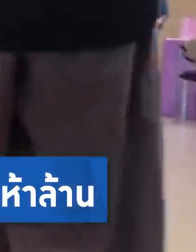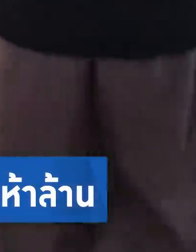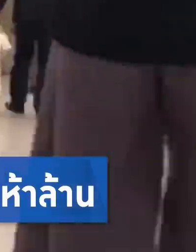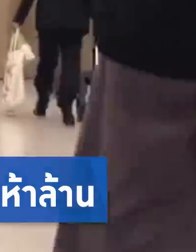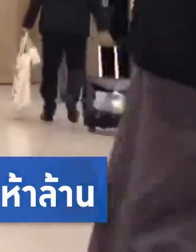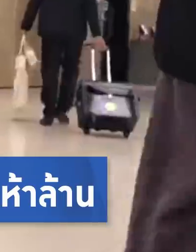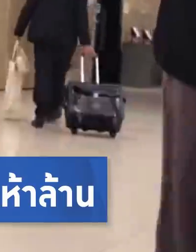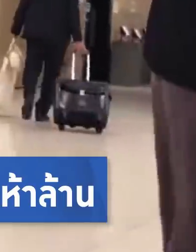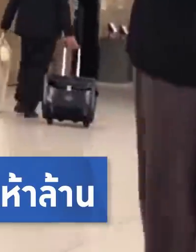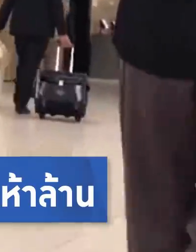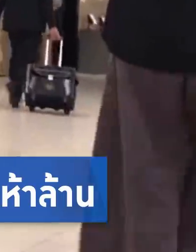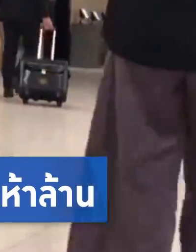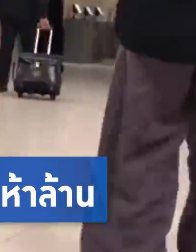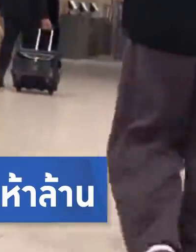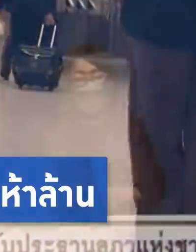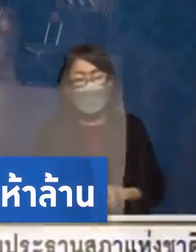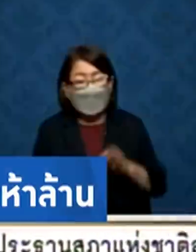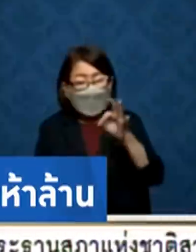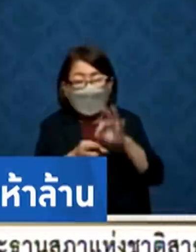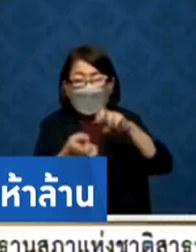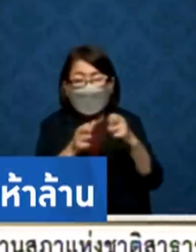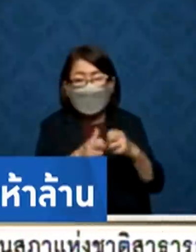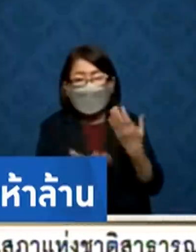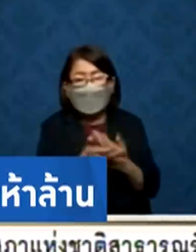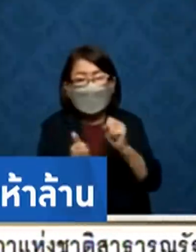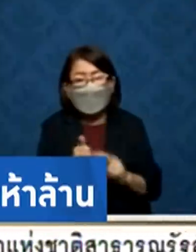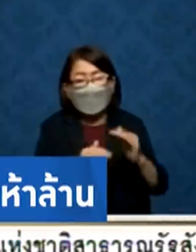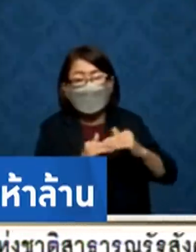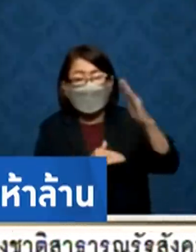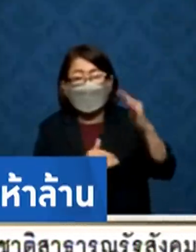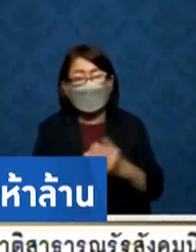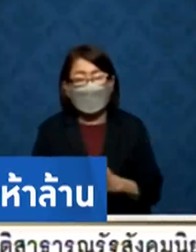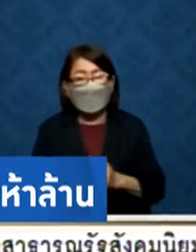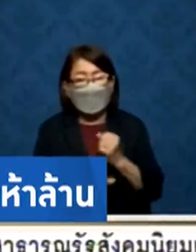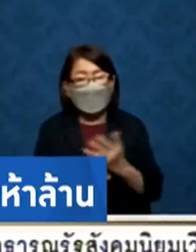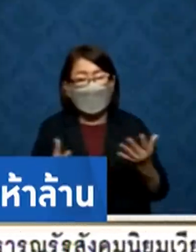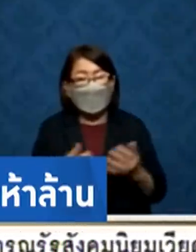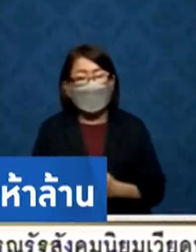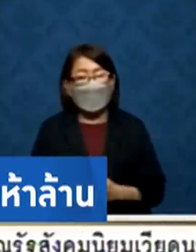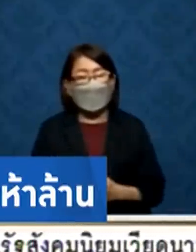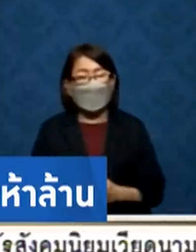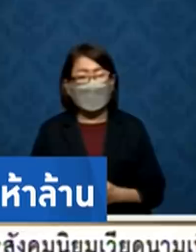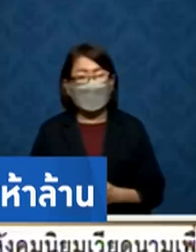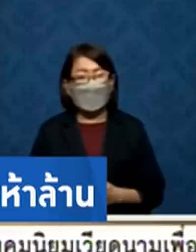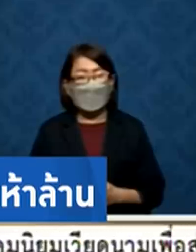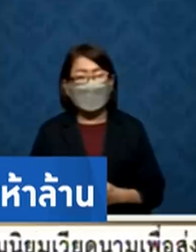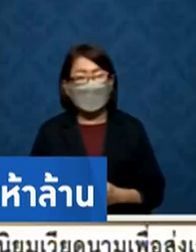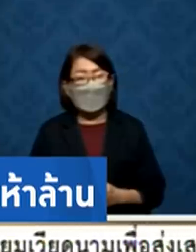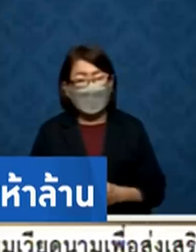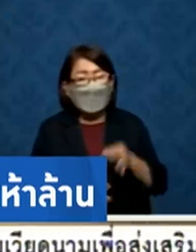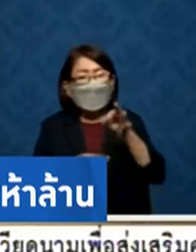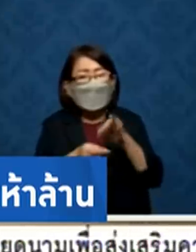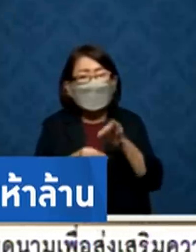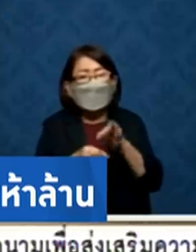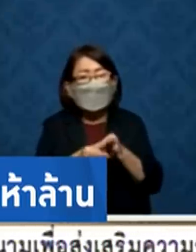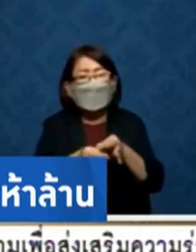ลเอกประยุทธ์นั้นกำลังเผชิญข่าวลืออย่างหนักว่าอาจจะถูกแพ้โหวตกลางสภาและอ้องออกจากตำแหน่งนายก